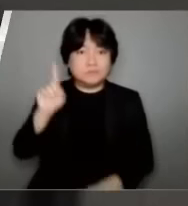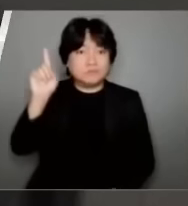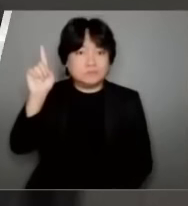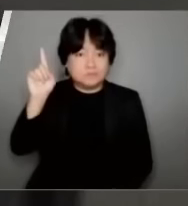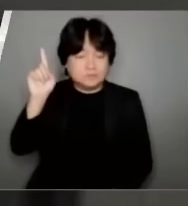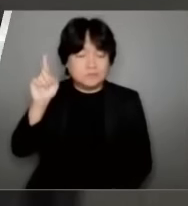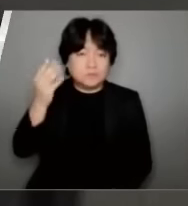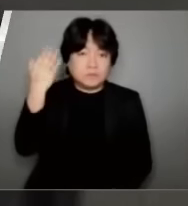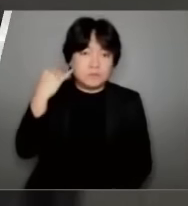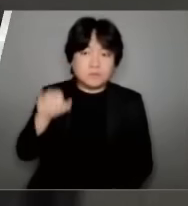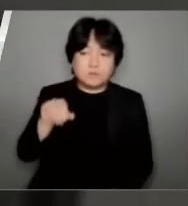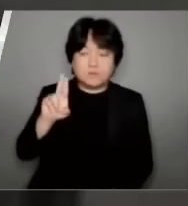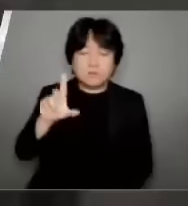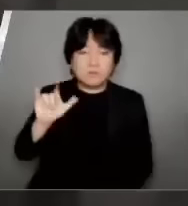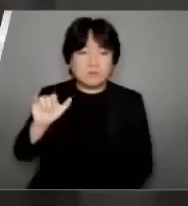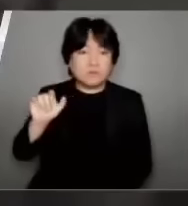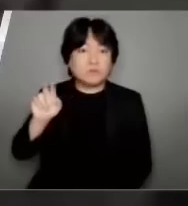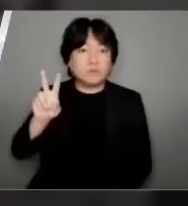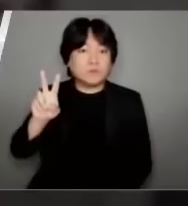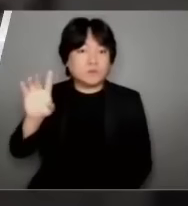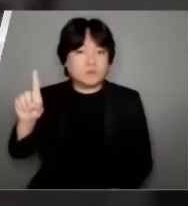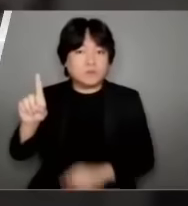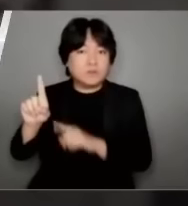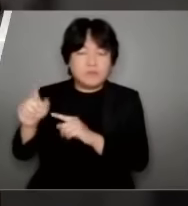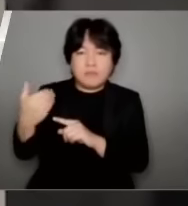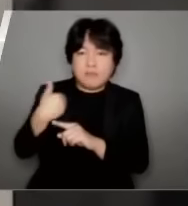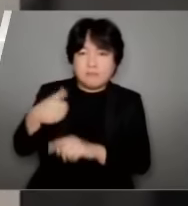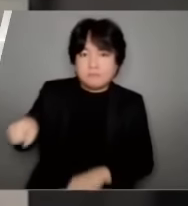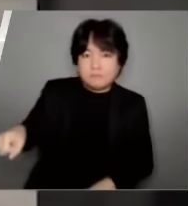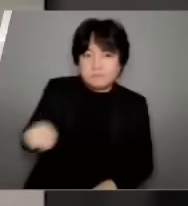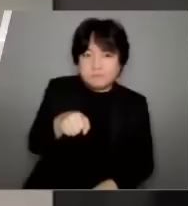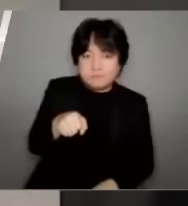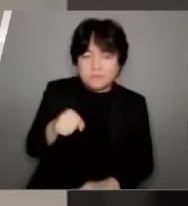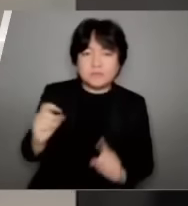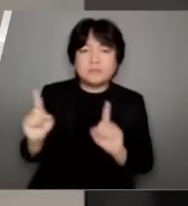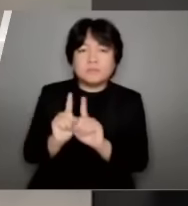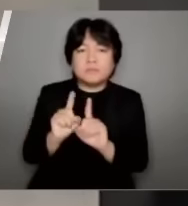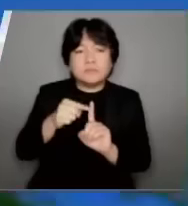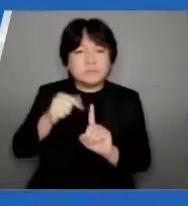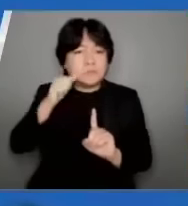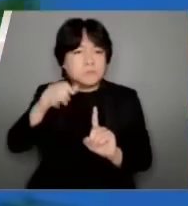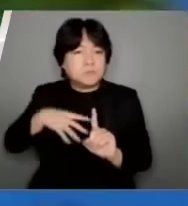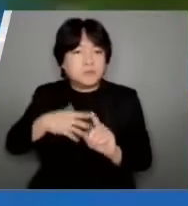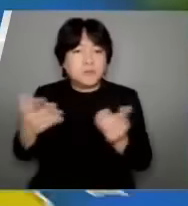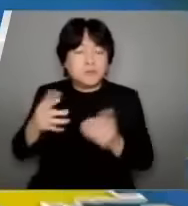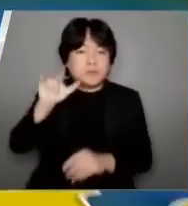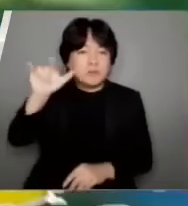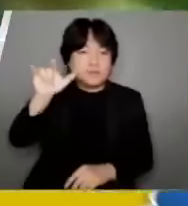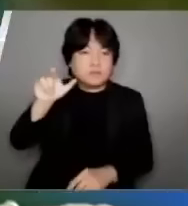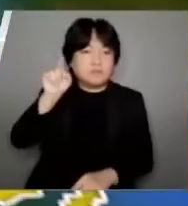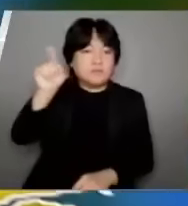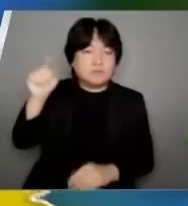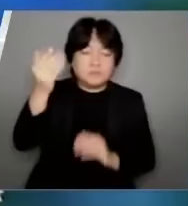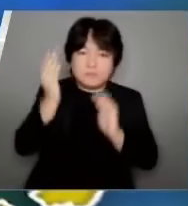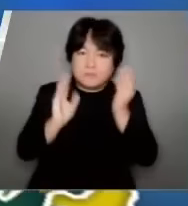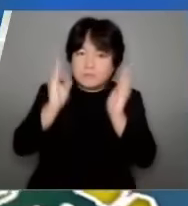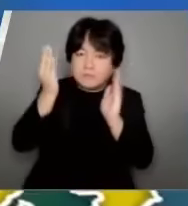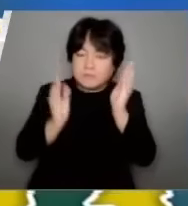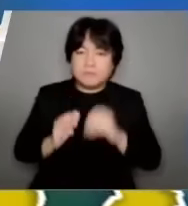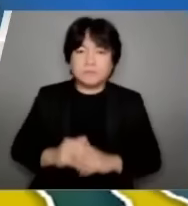Alice Guo na may bitbit na pink bag kasamang isang babae sa airport paalis ng Malaysia. Ilang araw nagtagal si Guo sa